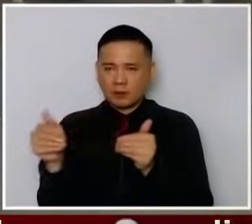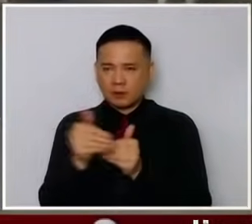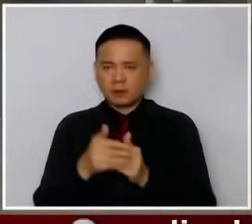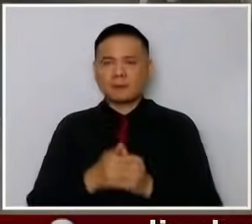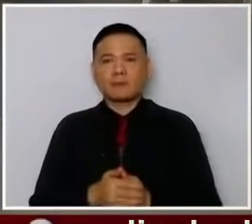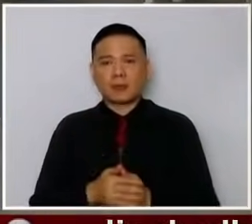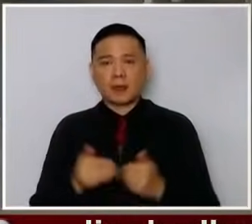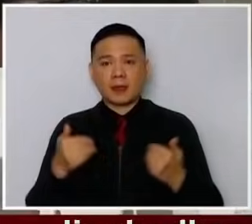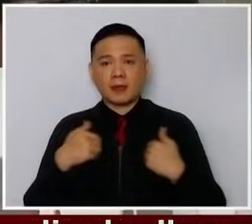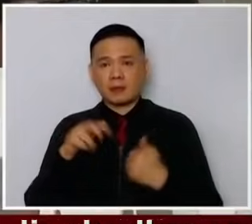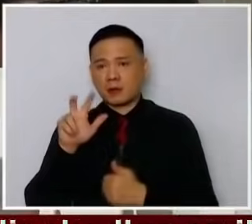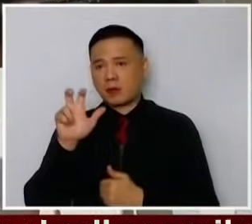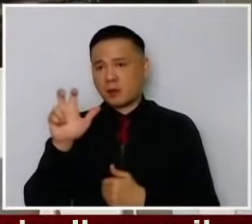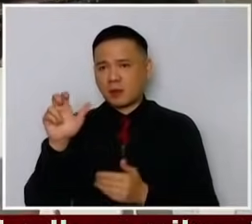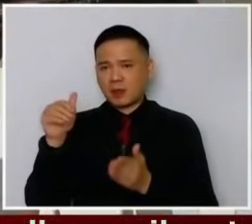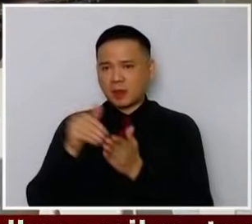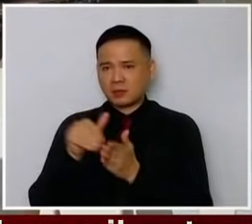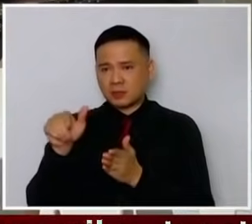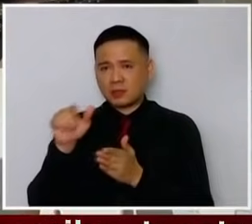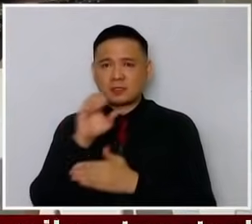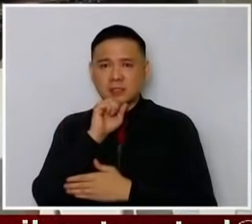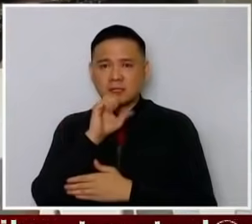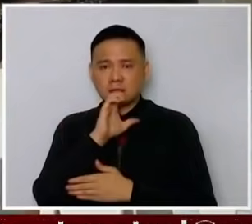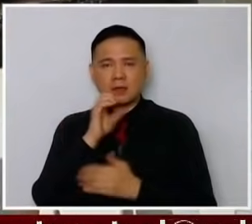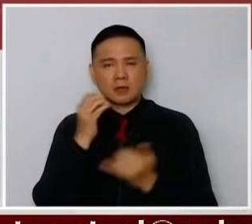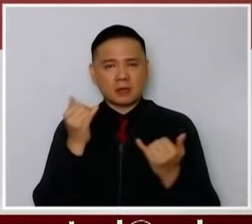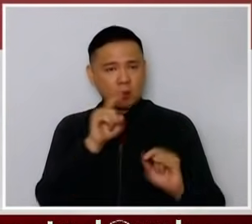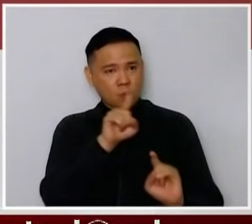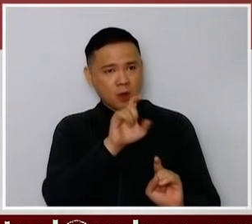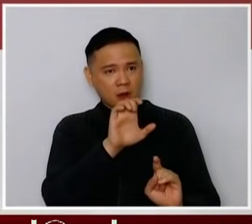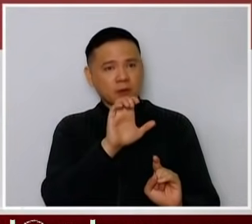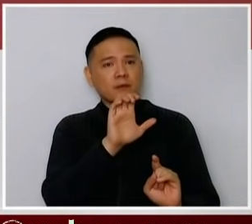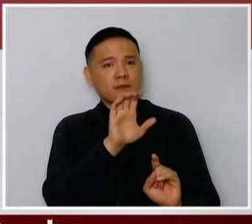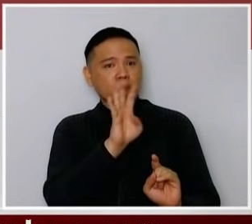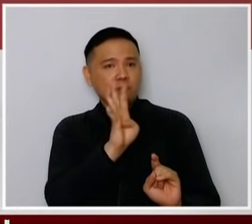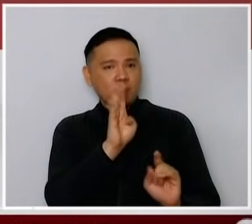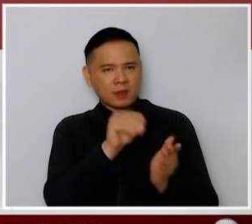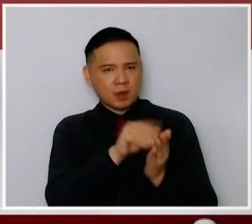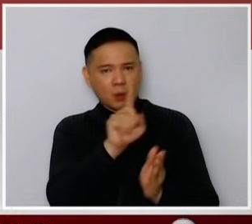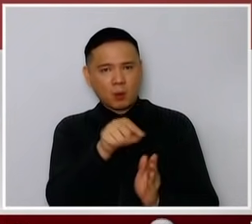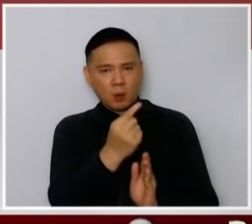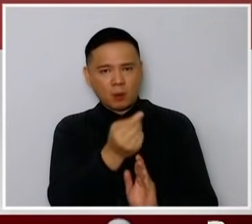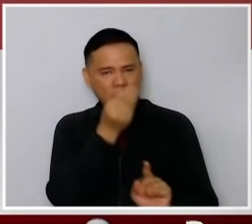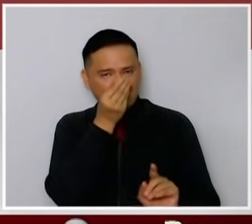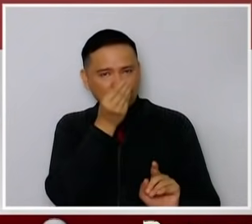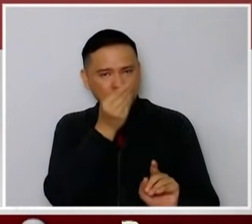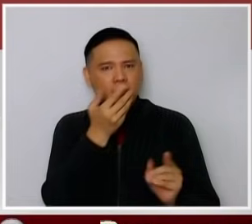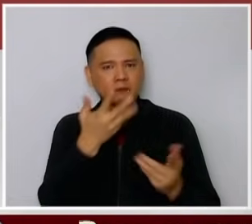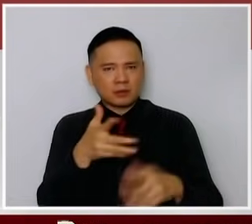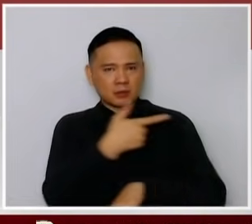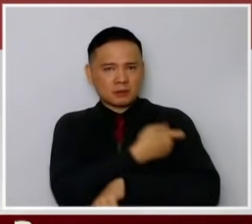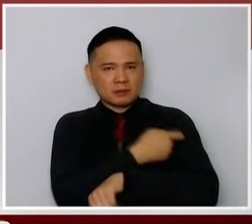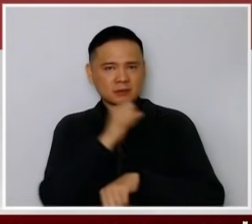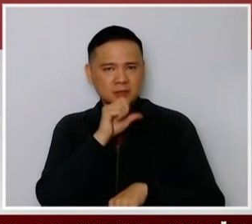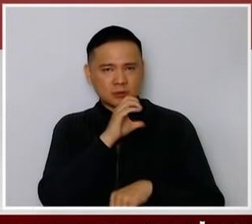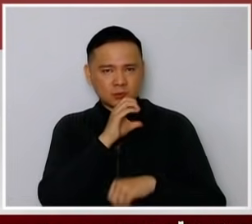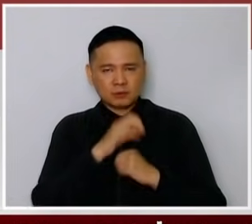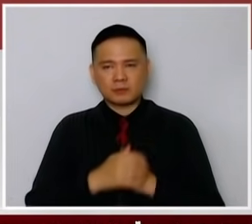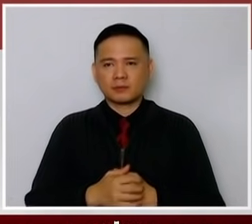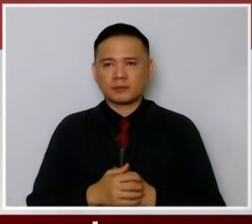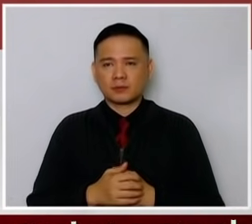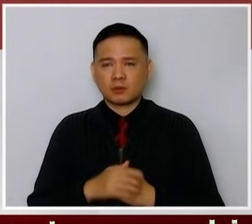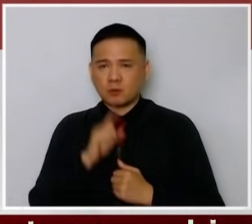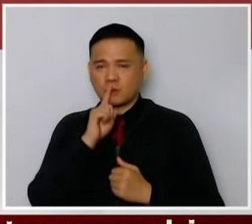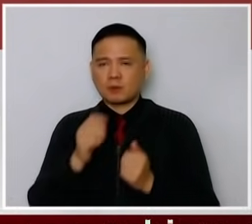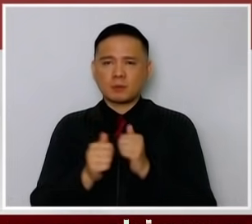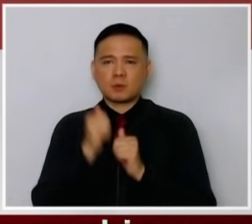sa lungsod, nasa 140,000 na ang nabakunahan. The most vulnerable sector in any variant. And